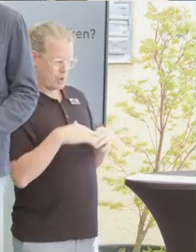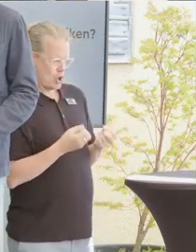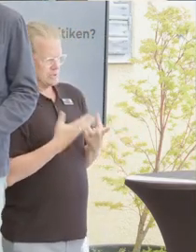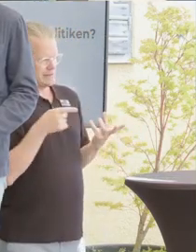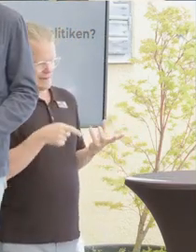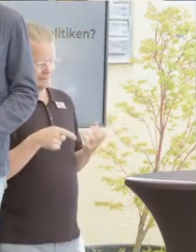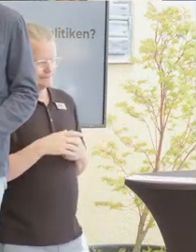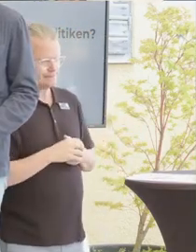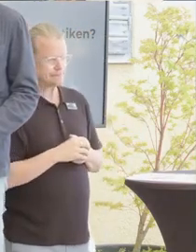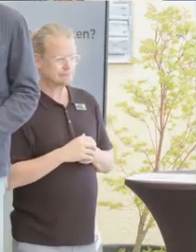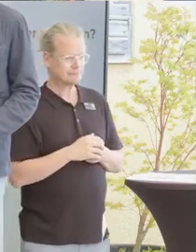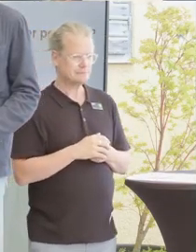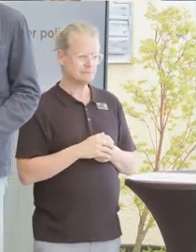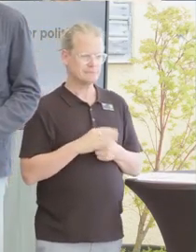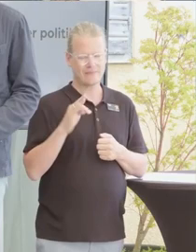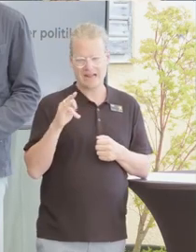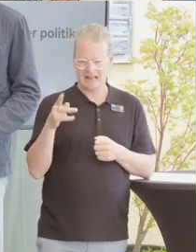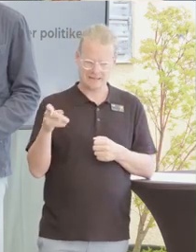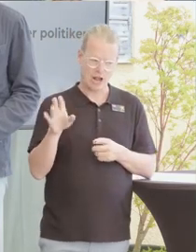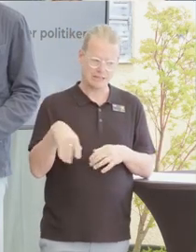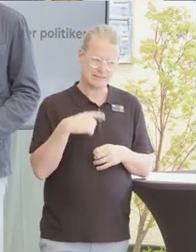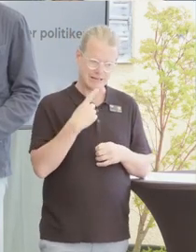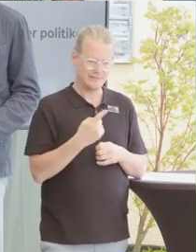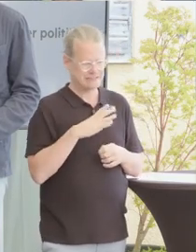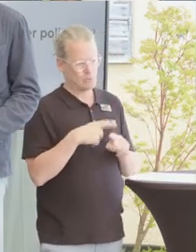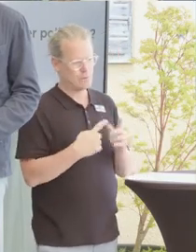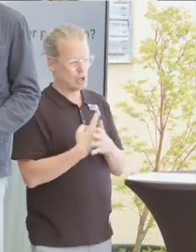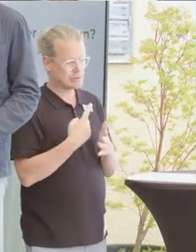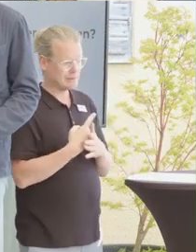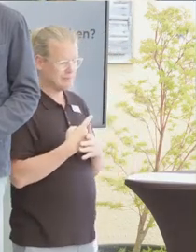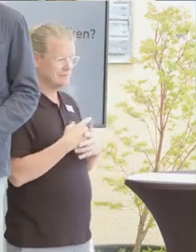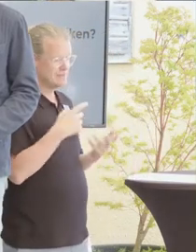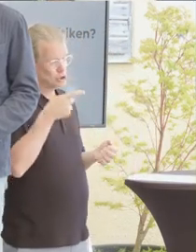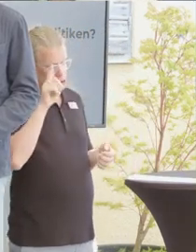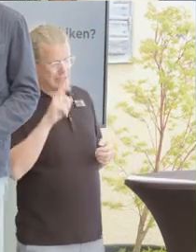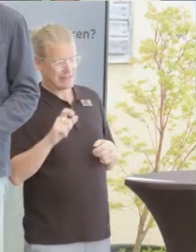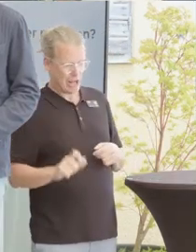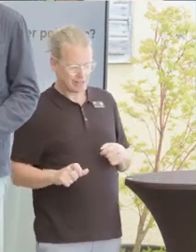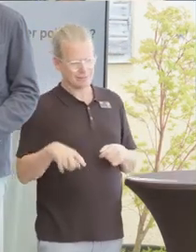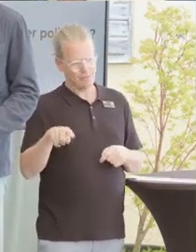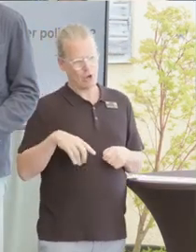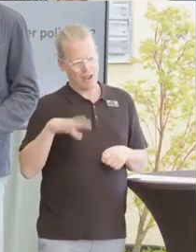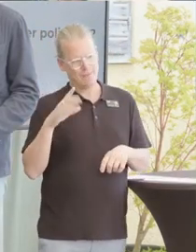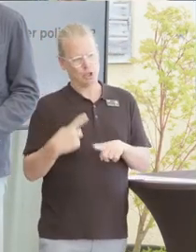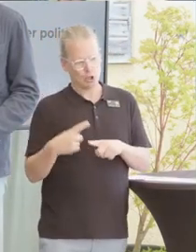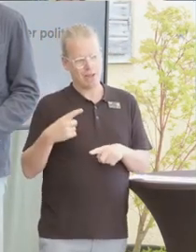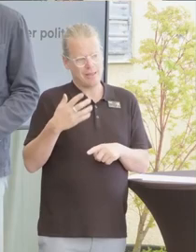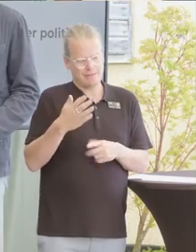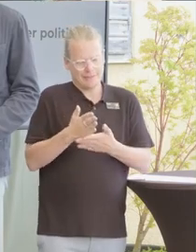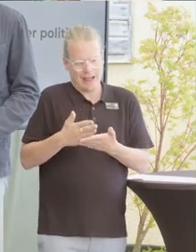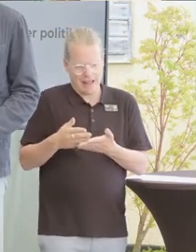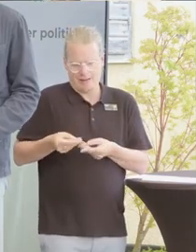några möjligheter. Det finns som i typ Tyskland och Italien där man har förtydligat att man får dela materialet med, alltså